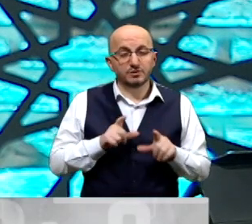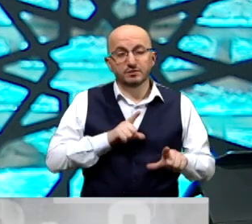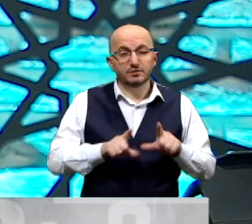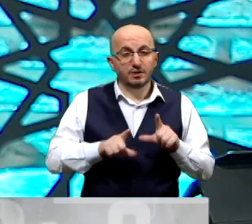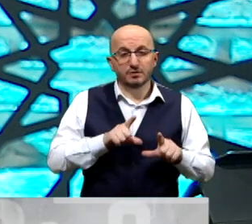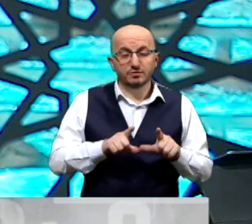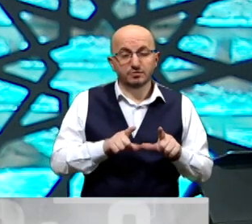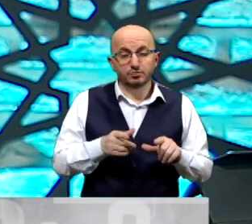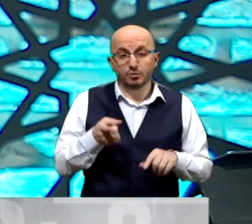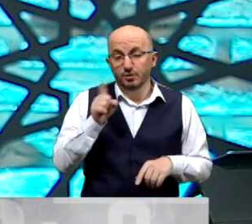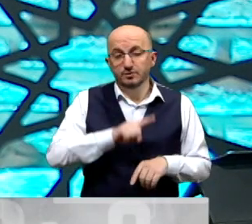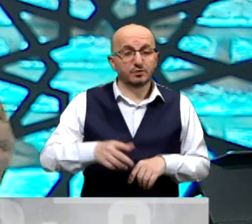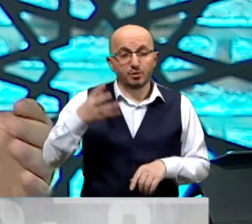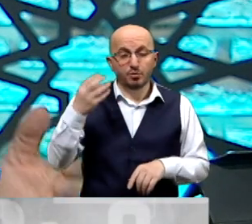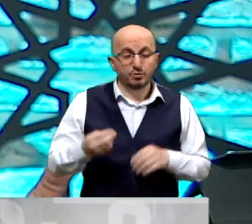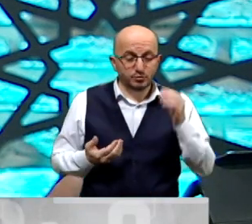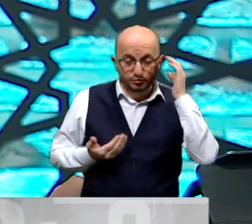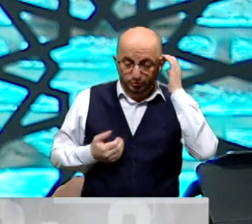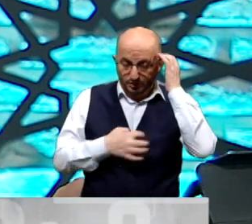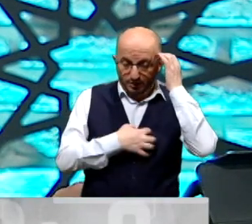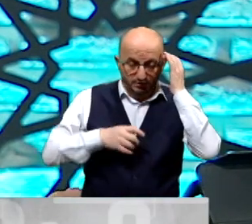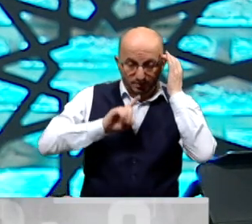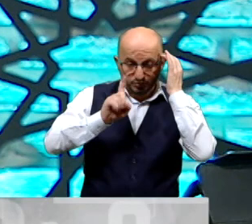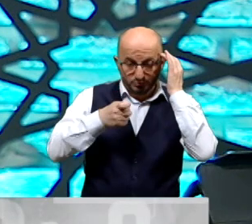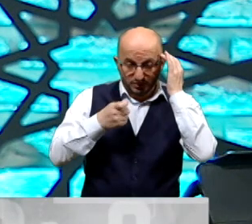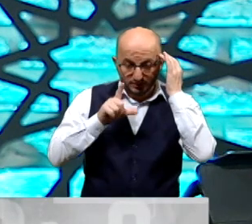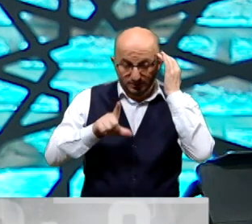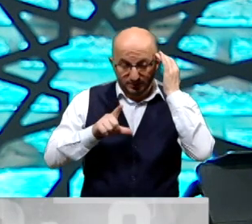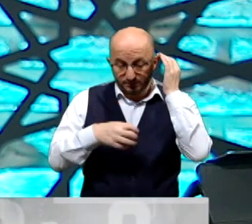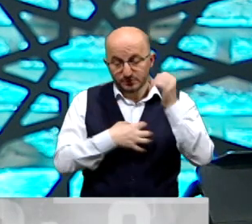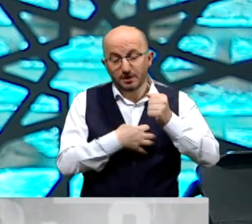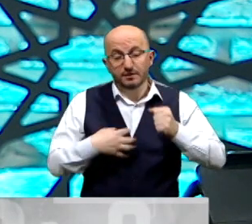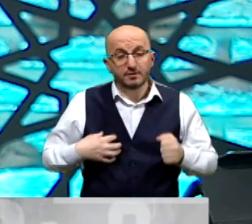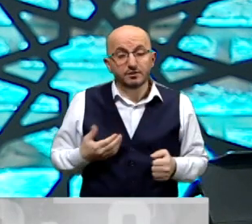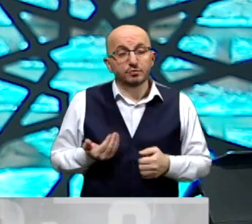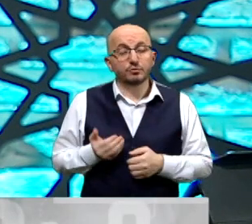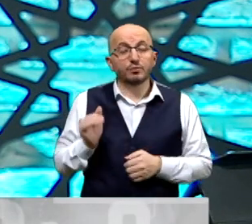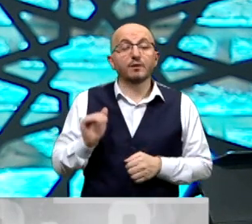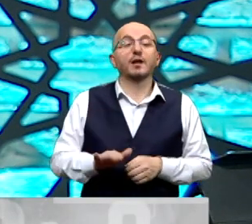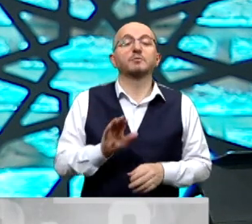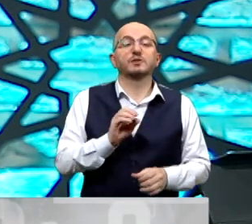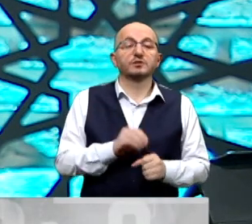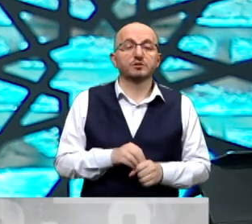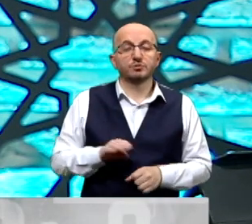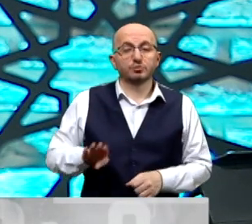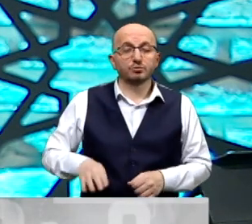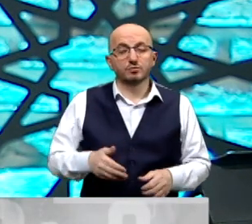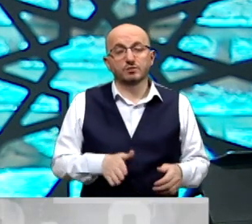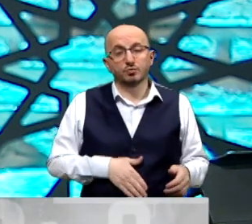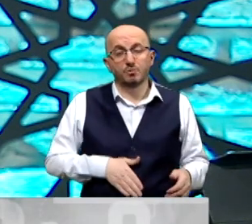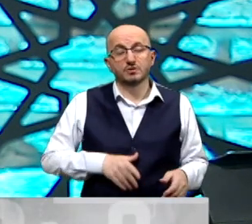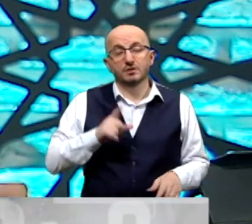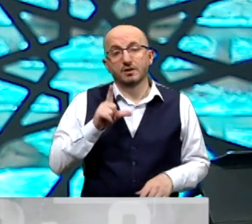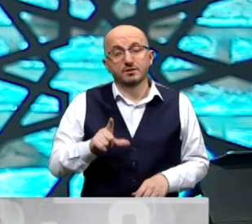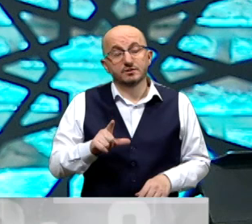binaen oluyormuş herhalde dedim ya bir Süt anne bulmak icap edermiş validenin sütü gelmediği için çocuğun da karnı doyması lazım